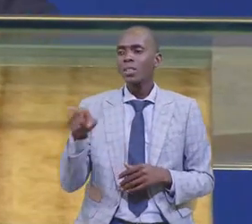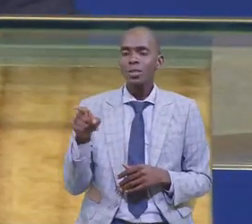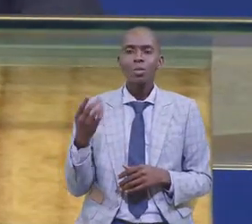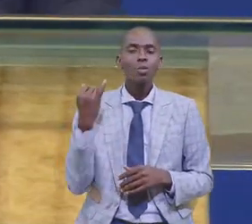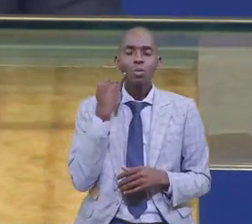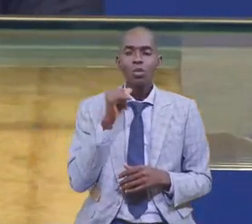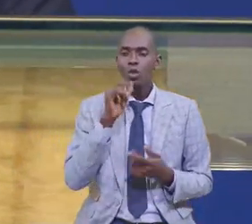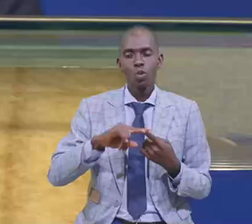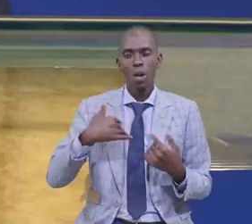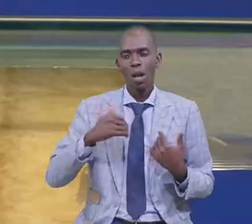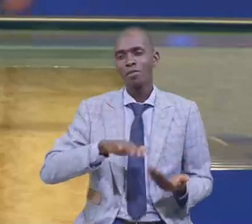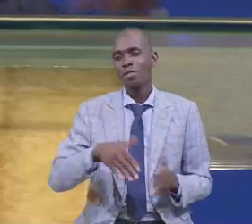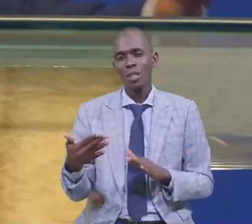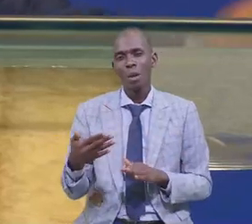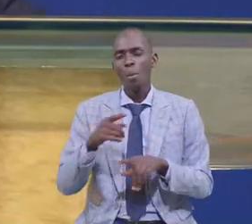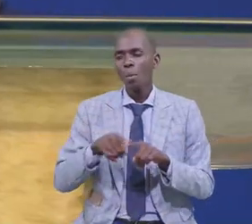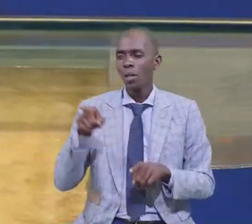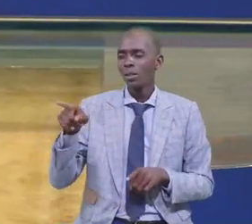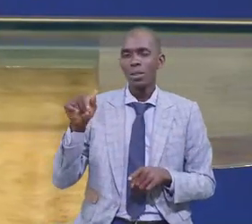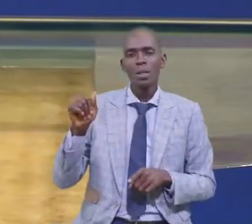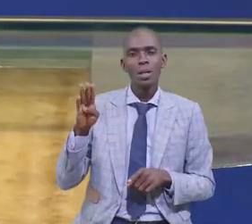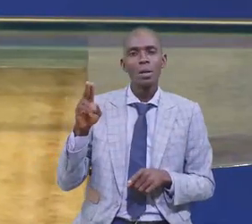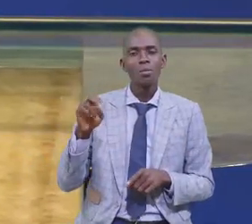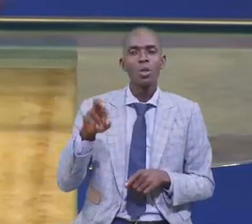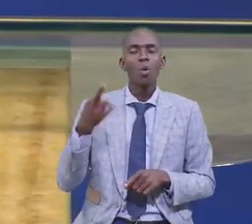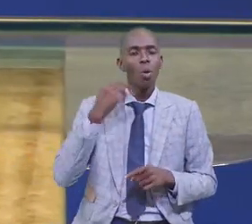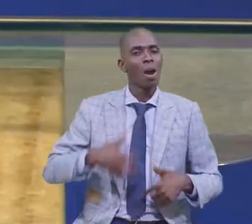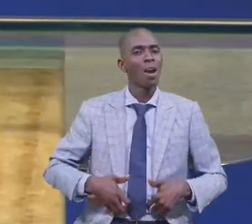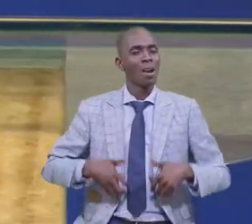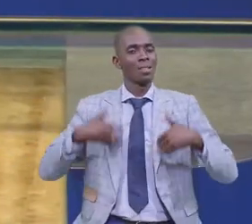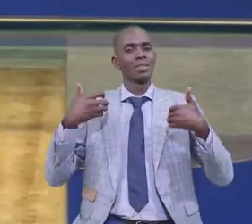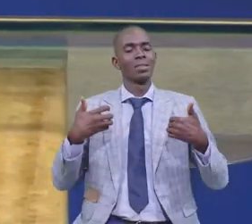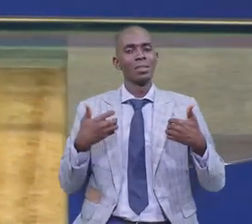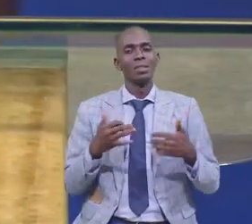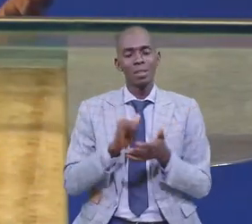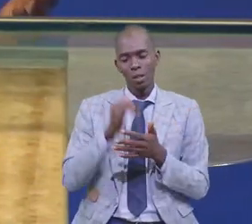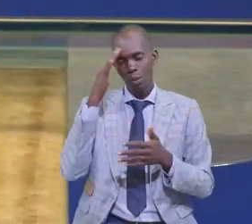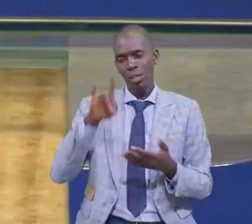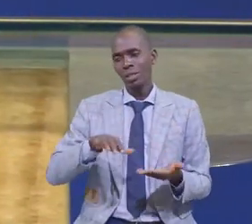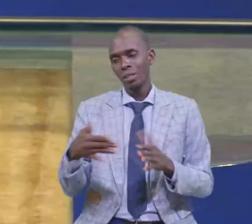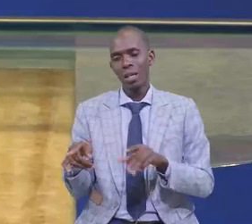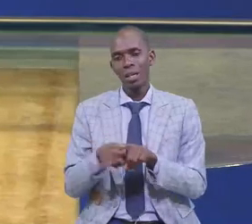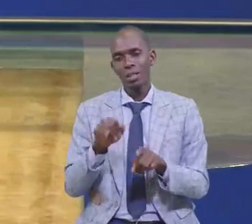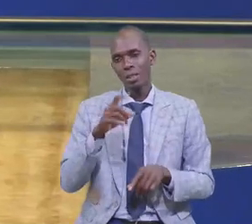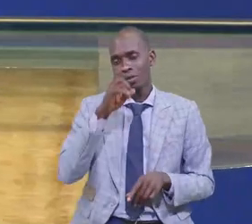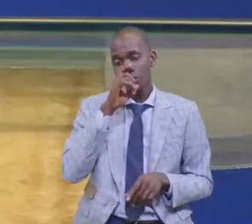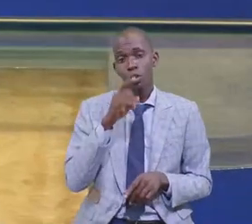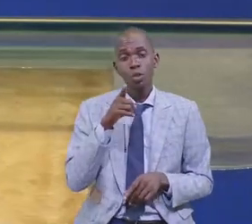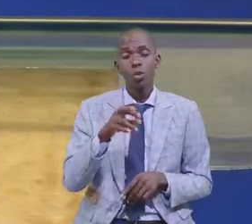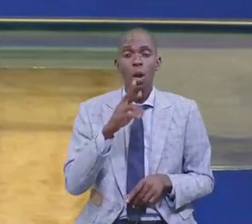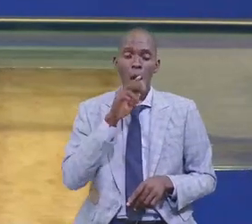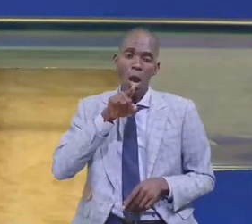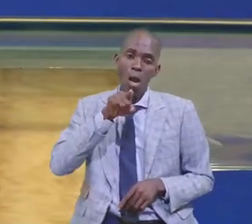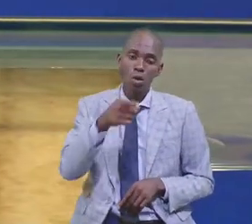Il y a des gens, la mort prématurée, ils étaient accusés de quelque chose était arrivé. Alors